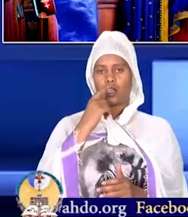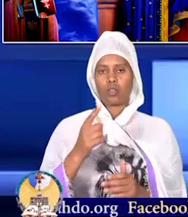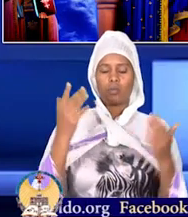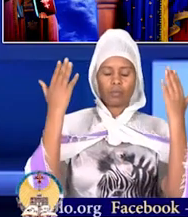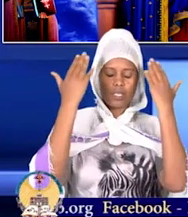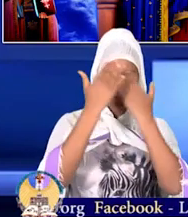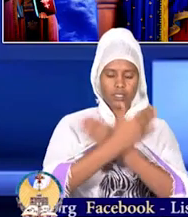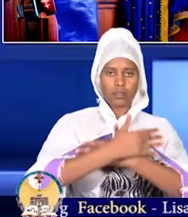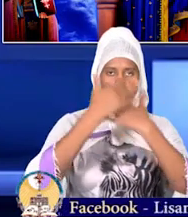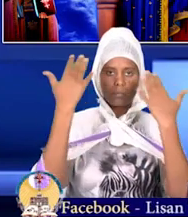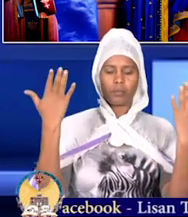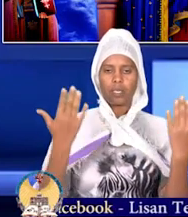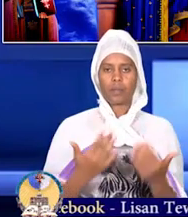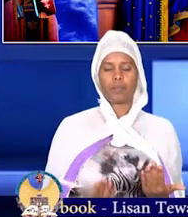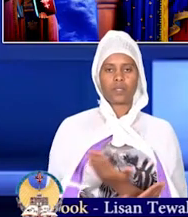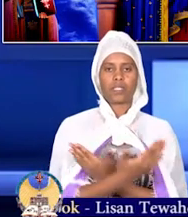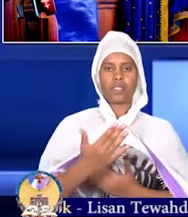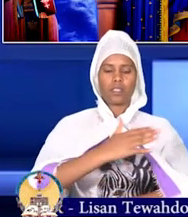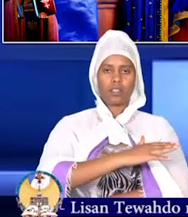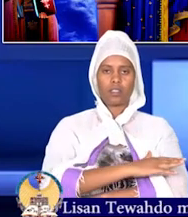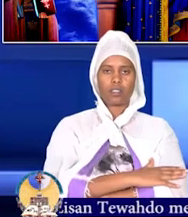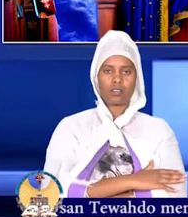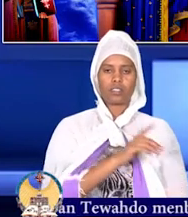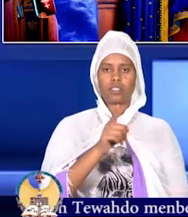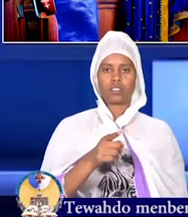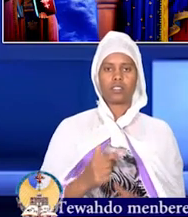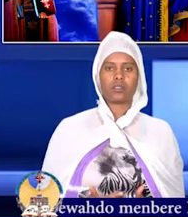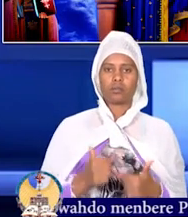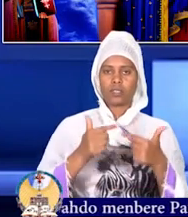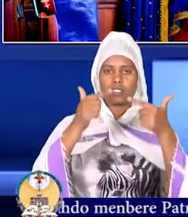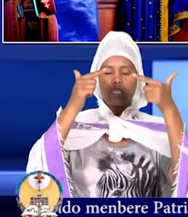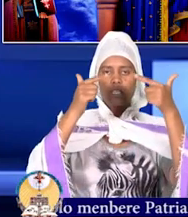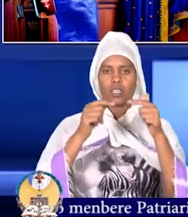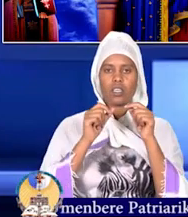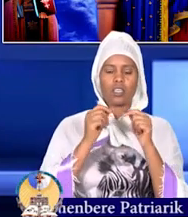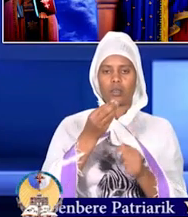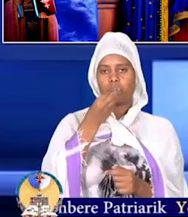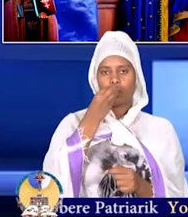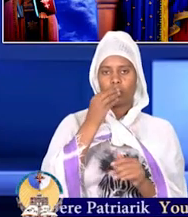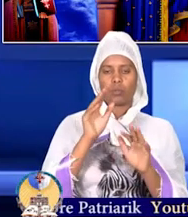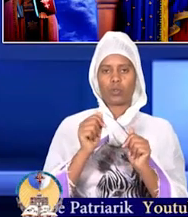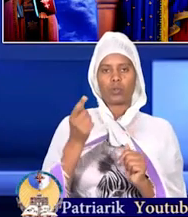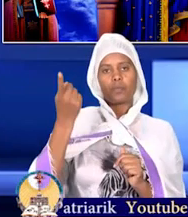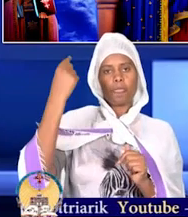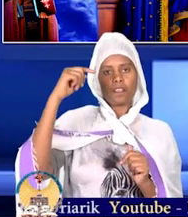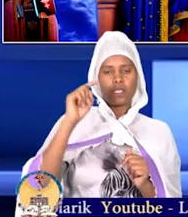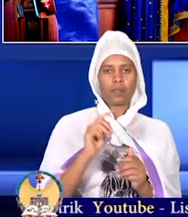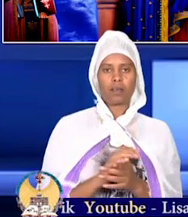መሊአላ ኢሎም ለይቲ ምስ መዓልቲ ብዘይ ዕርፍቲ እቲ ምስጋና መግቦም